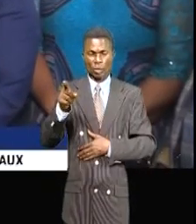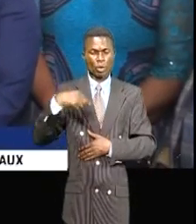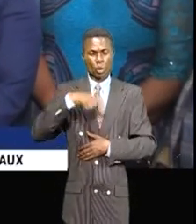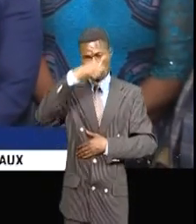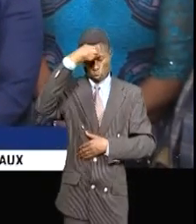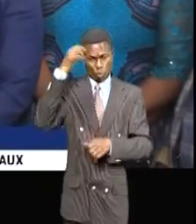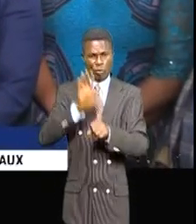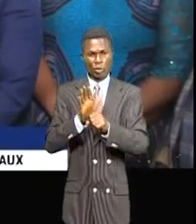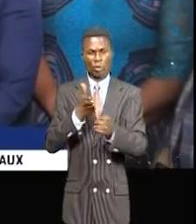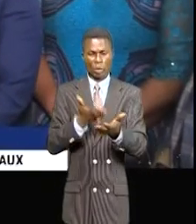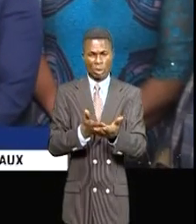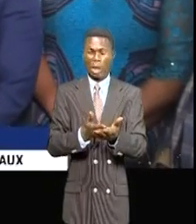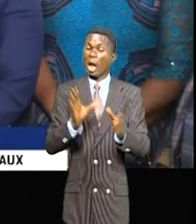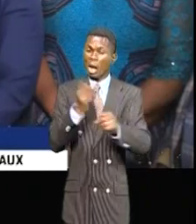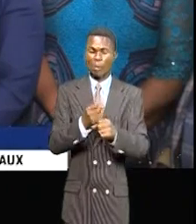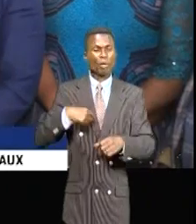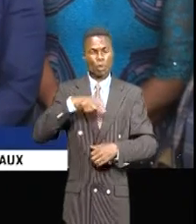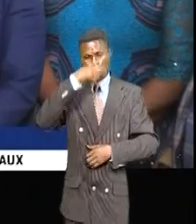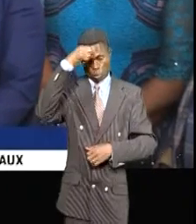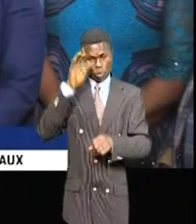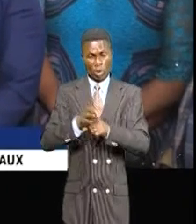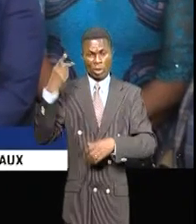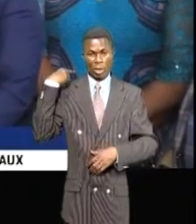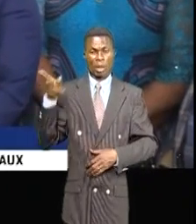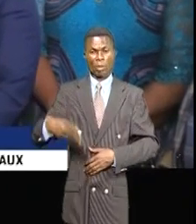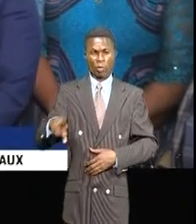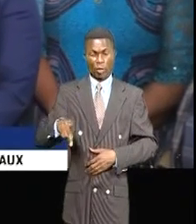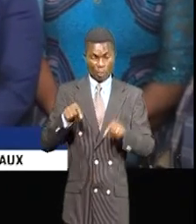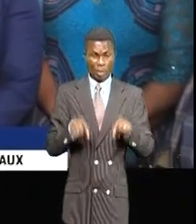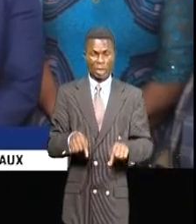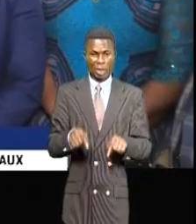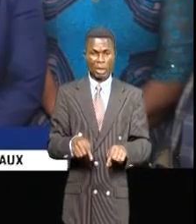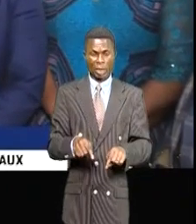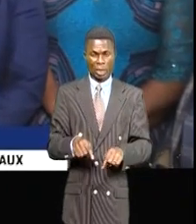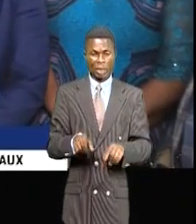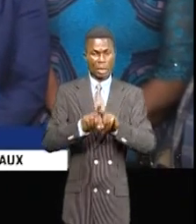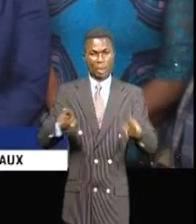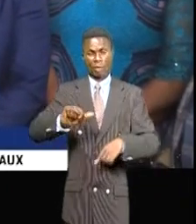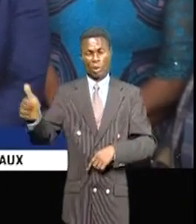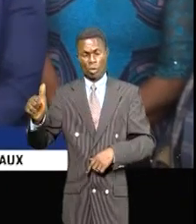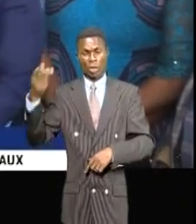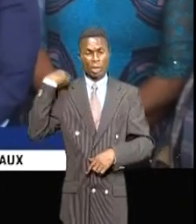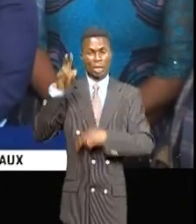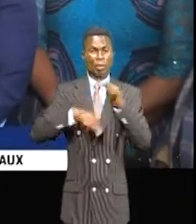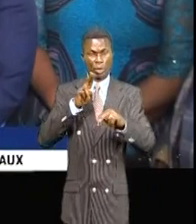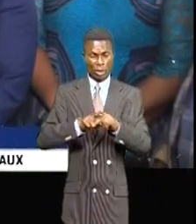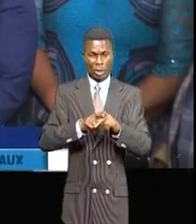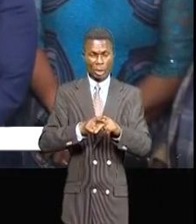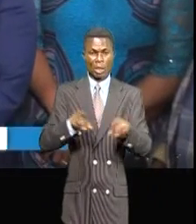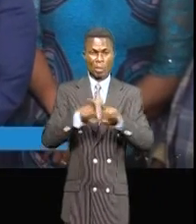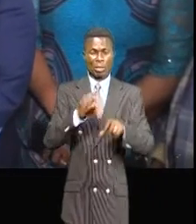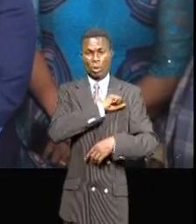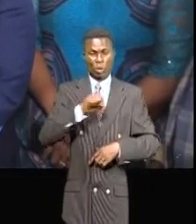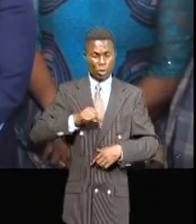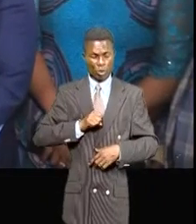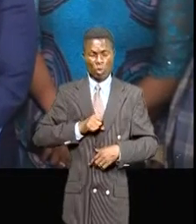souffrons. En un mot, nous souffrons. Les députés provinciaux, à l'instar des autres députés, notamment les députés nationaux comme les sénateurs, nous sommes en